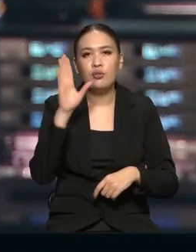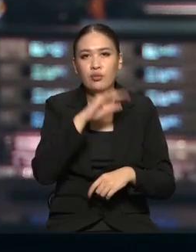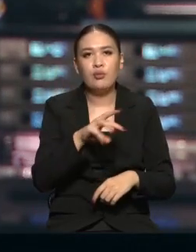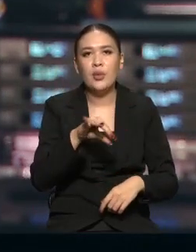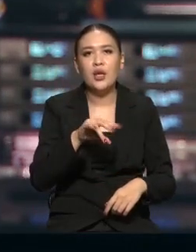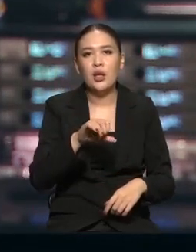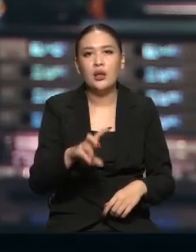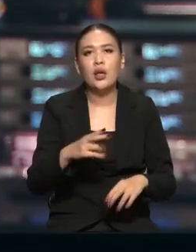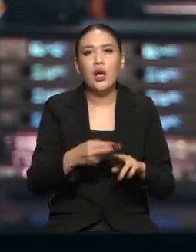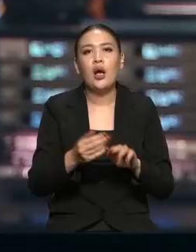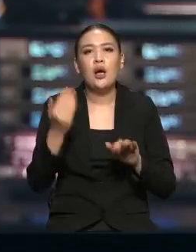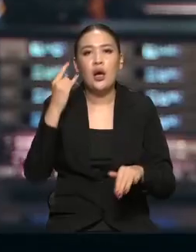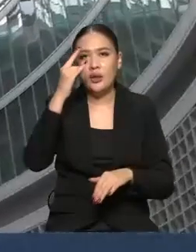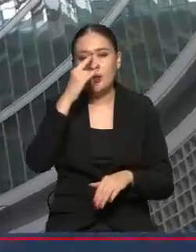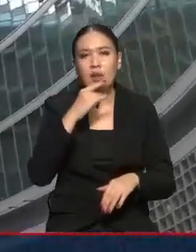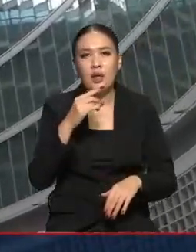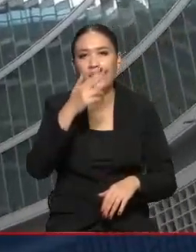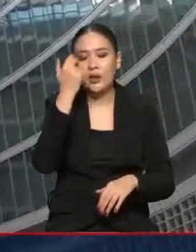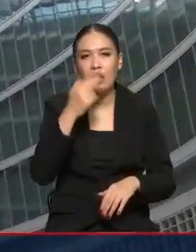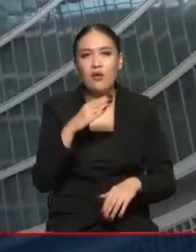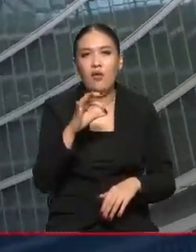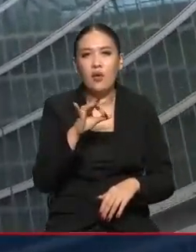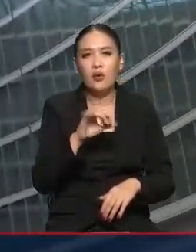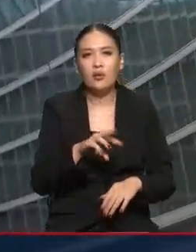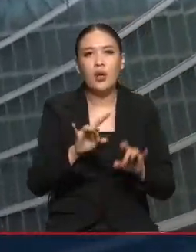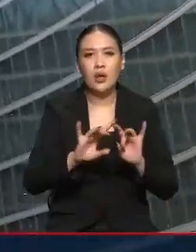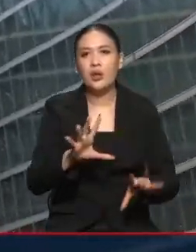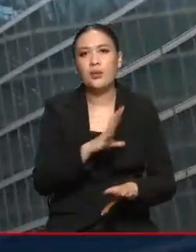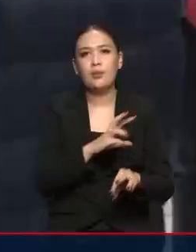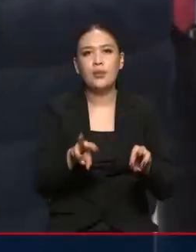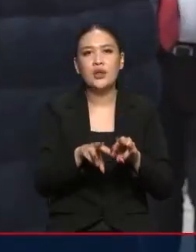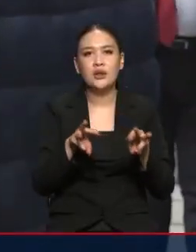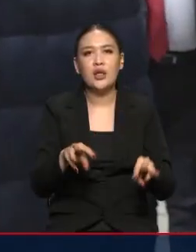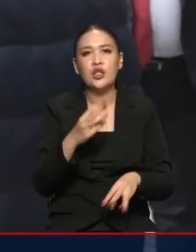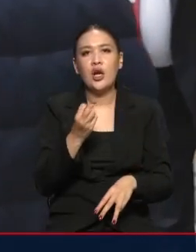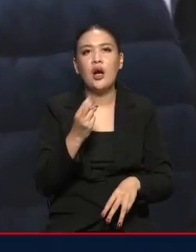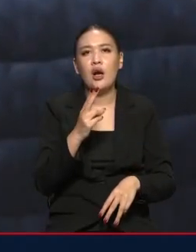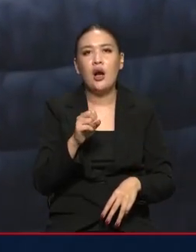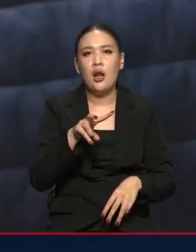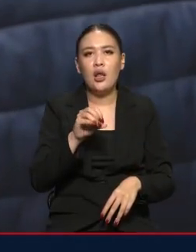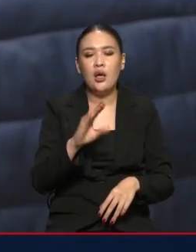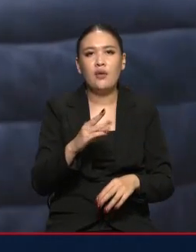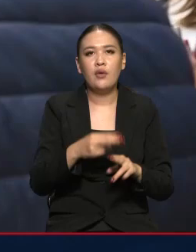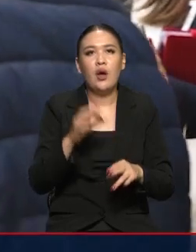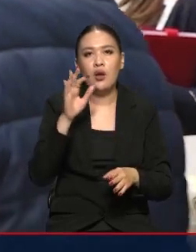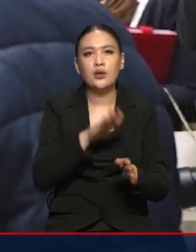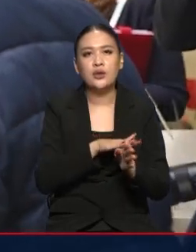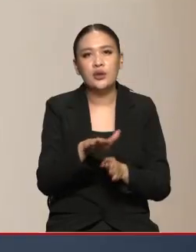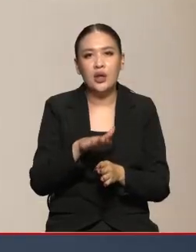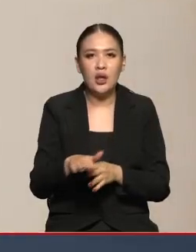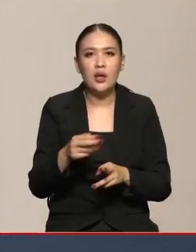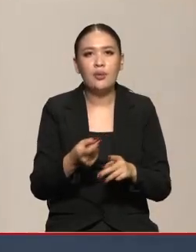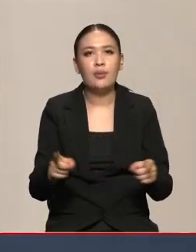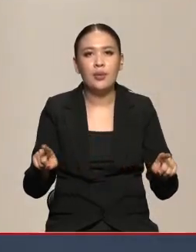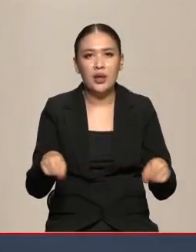туралы Миланда өткен Қазақстан-Италия форумында айтылды. Сауда министрі Арман Шаққалиев бұл концепция италиялық